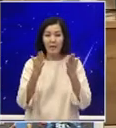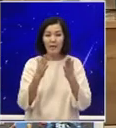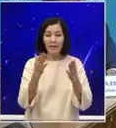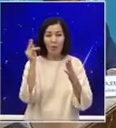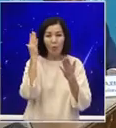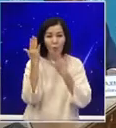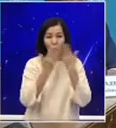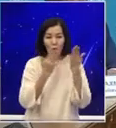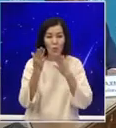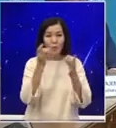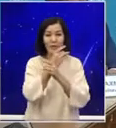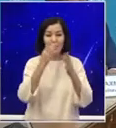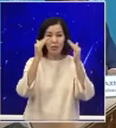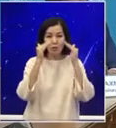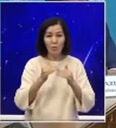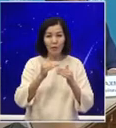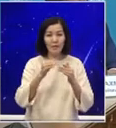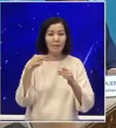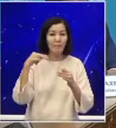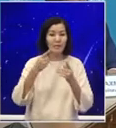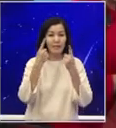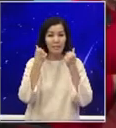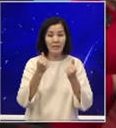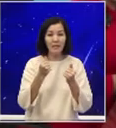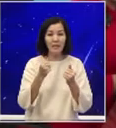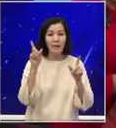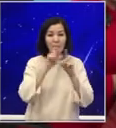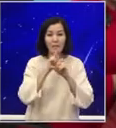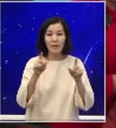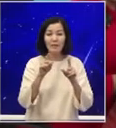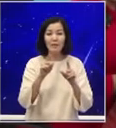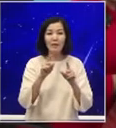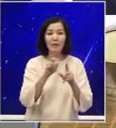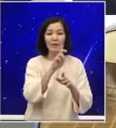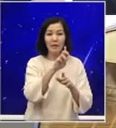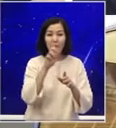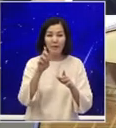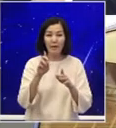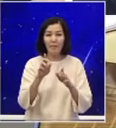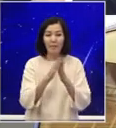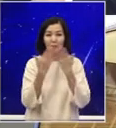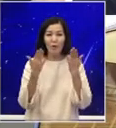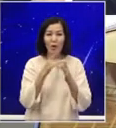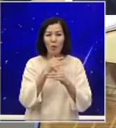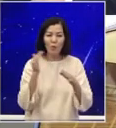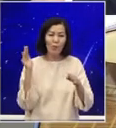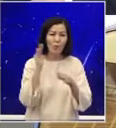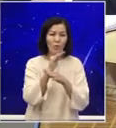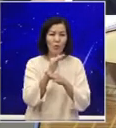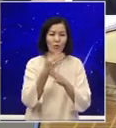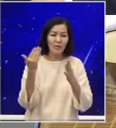мәдениетінің төмендігін президент те біледі. Мектеп кітапханаларының кітап қорын жаңалау және толықтыру. Қазір